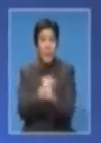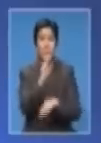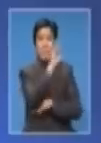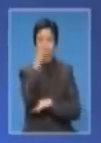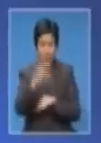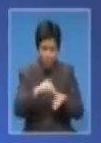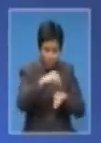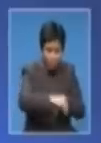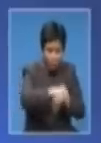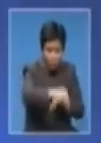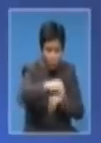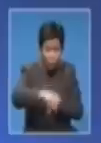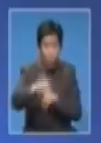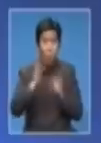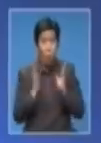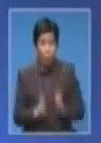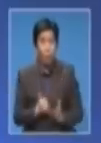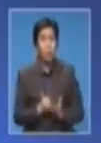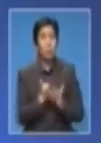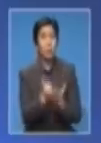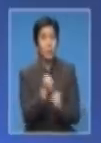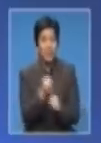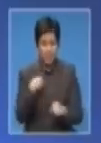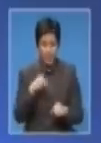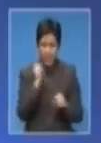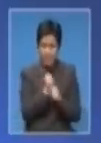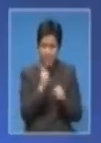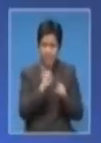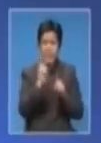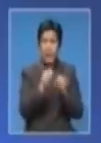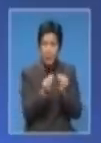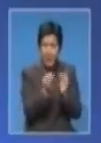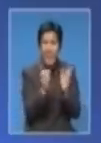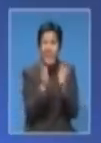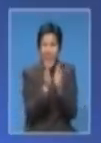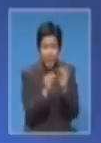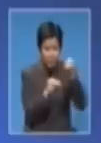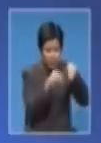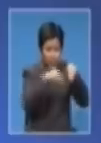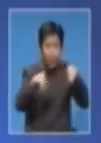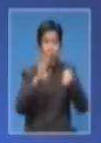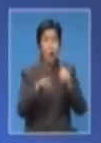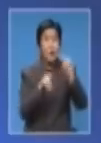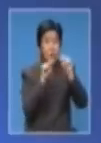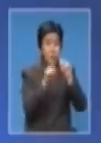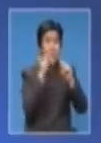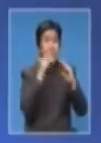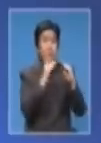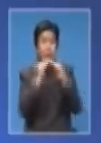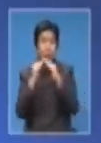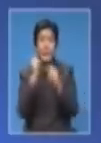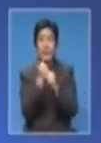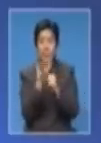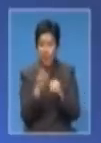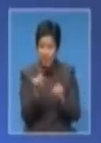มีส่วนร่วมนะครับมีศูนย์เพาะพันธุ์ไม้ในชุมชนในตำบลหมู่บ้านแล้วแต่กรมป่าไม้ก็จัดหาเมล็ด